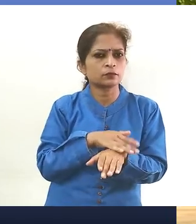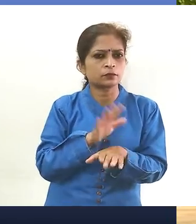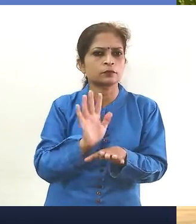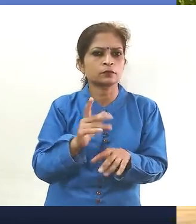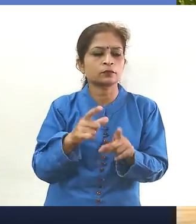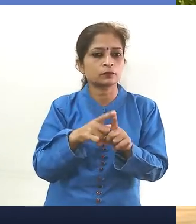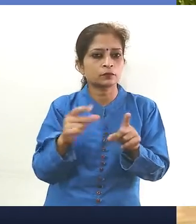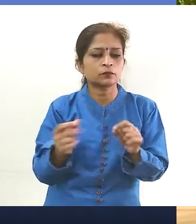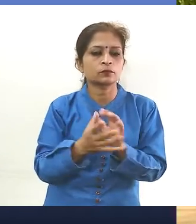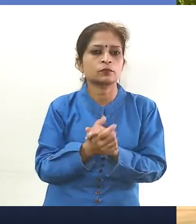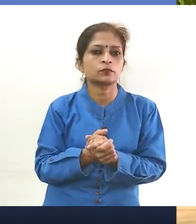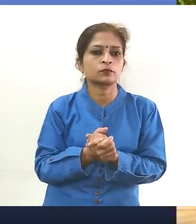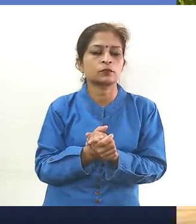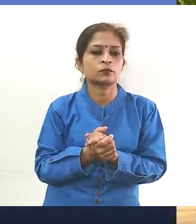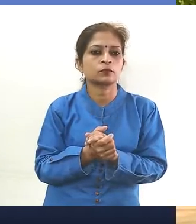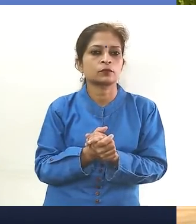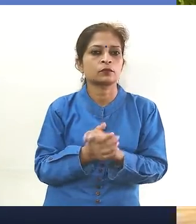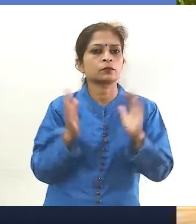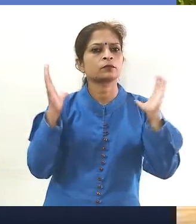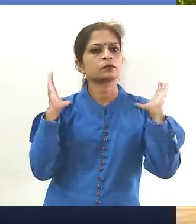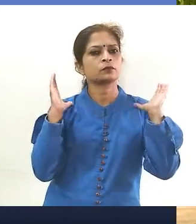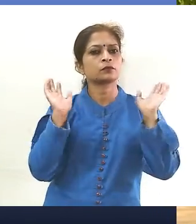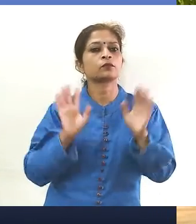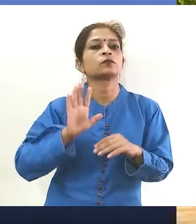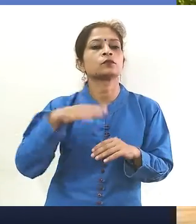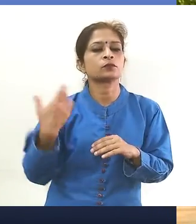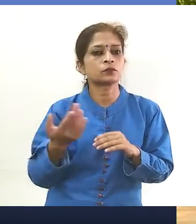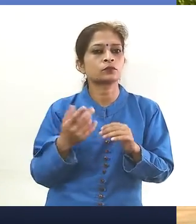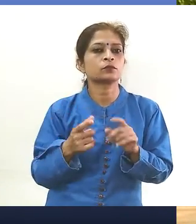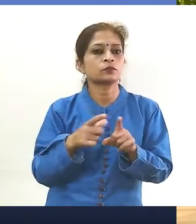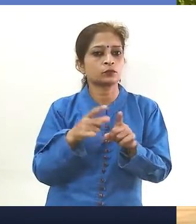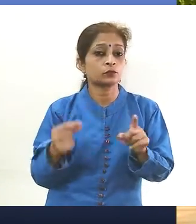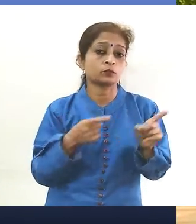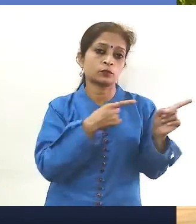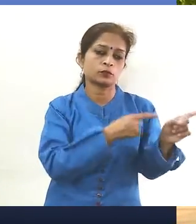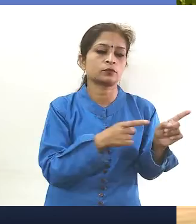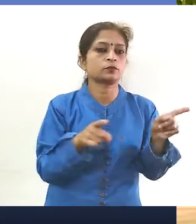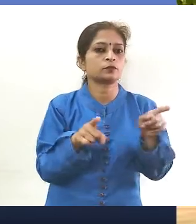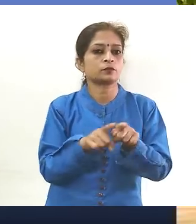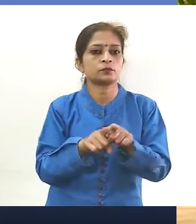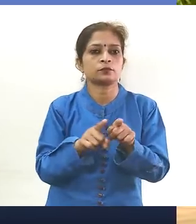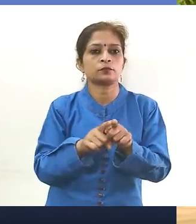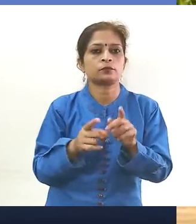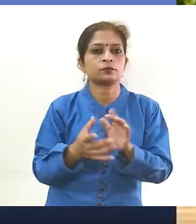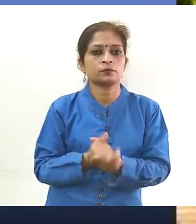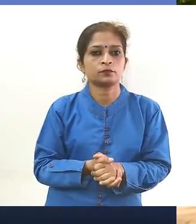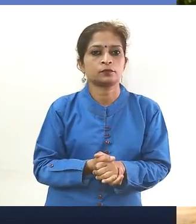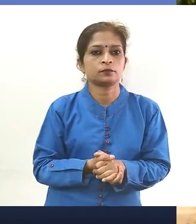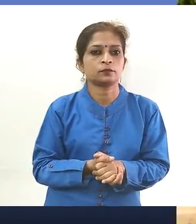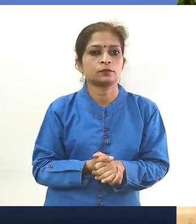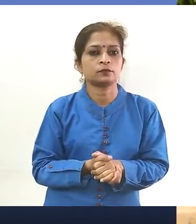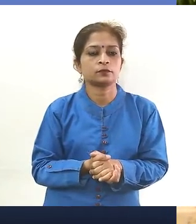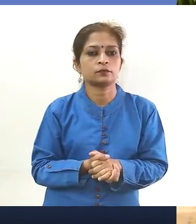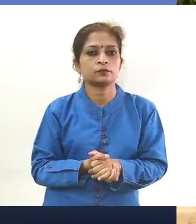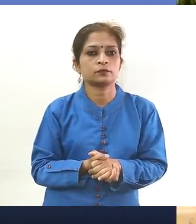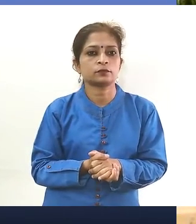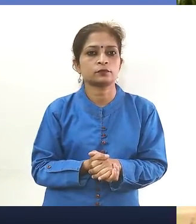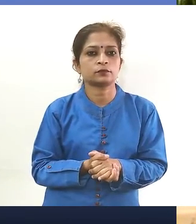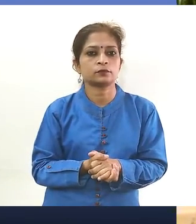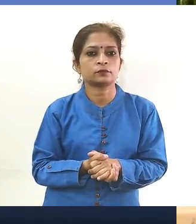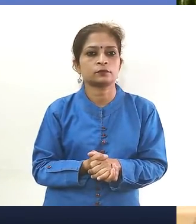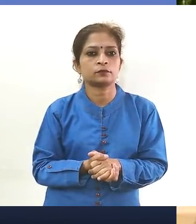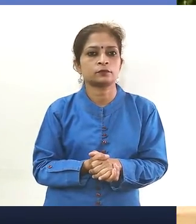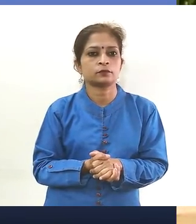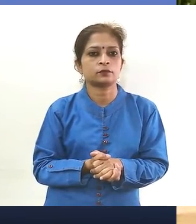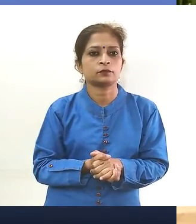आना, और सीधे लेट करके जबरदस्त है कमर के लिए मरकट आसन, एक तरफ पैर दूसरी तरफ